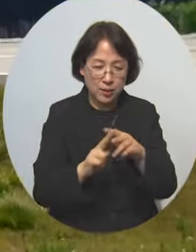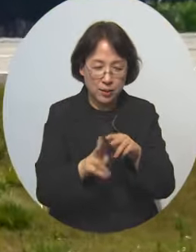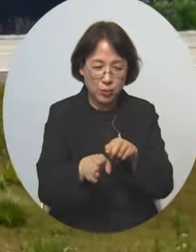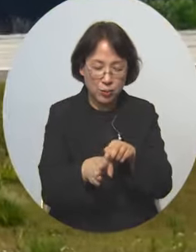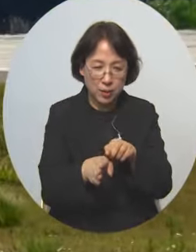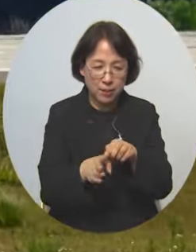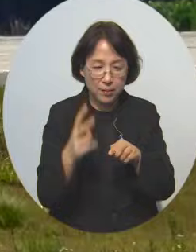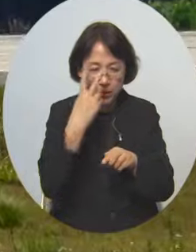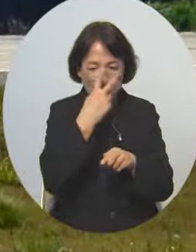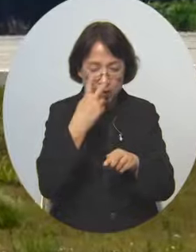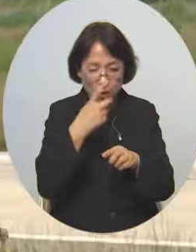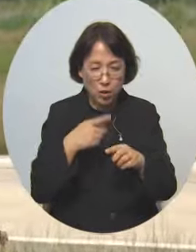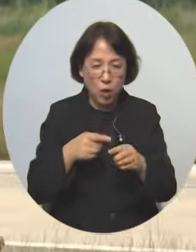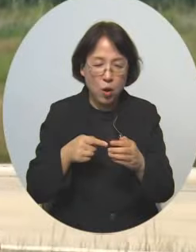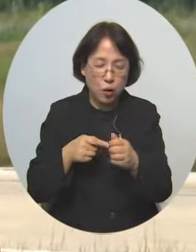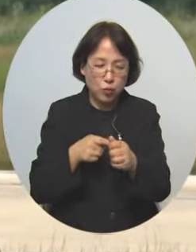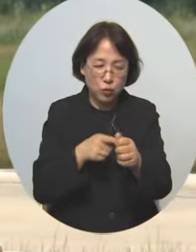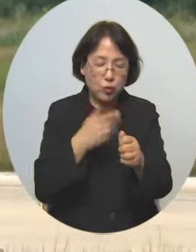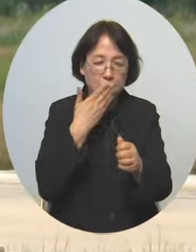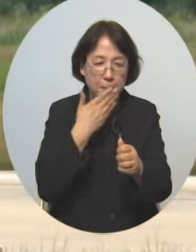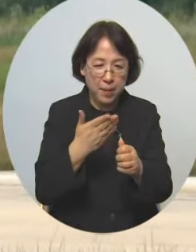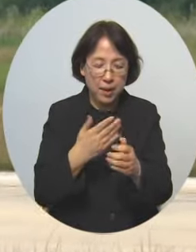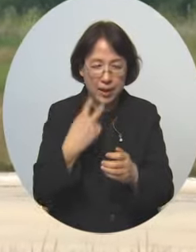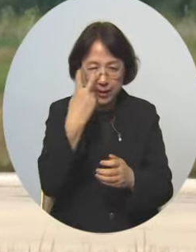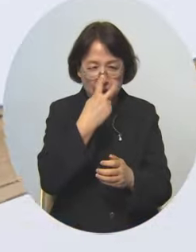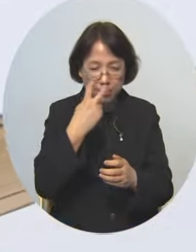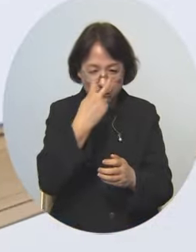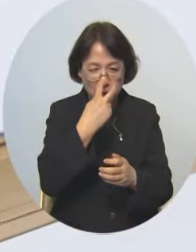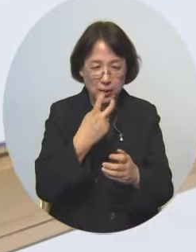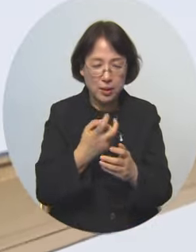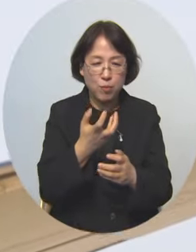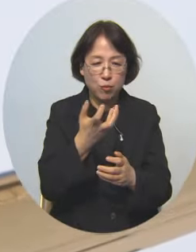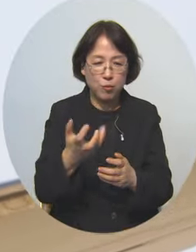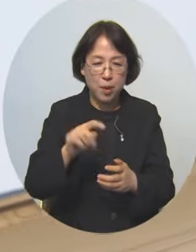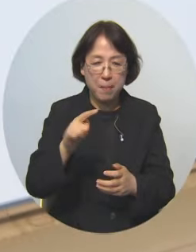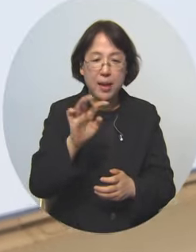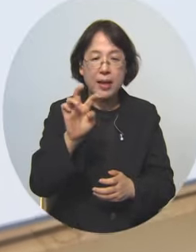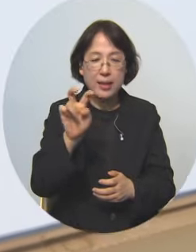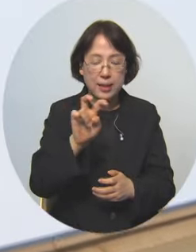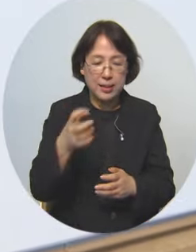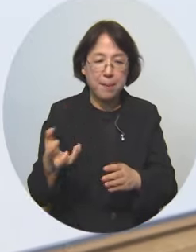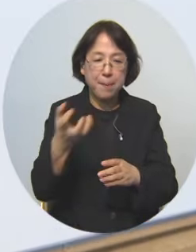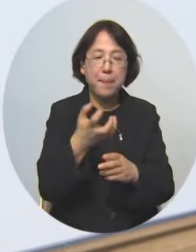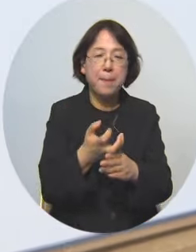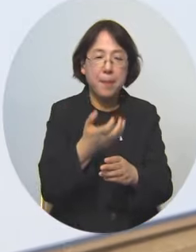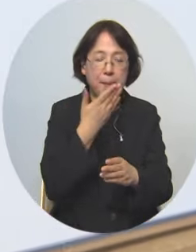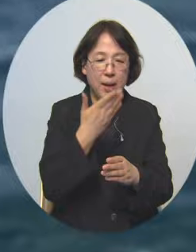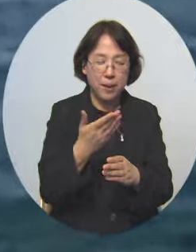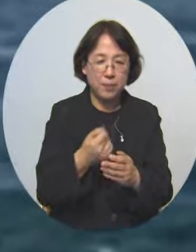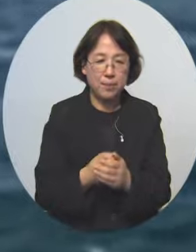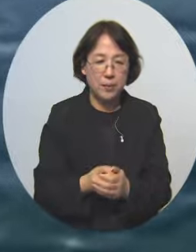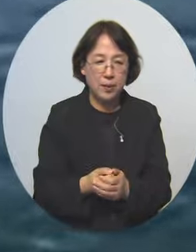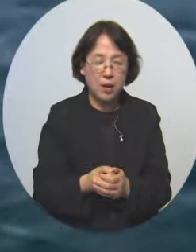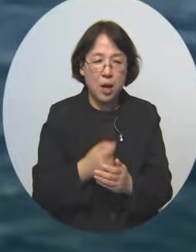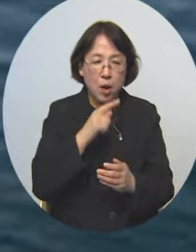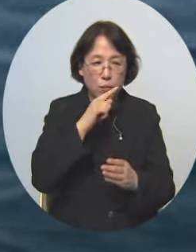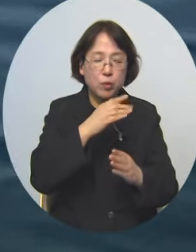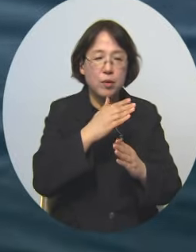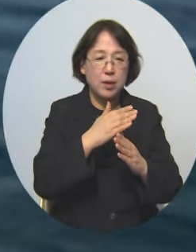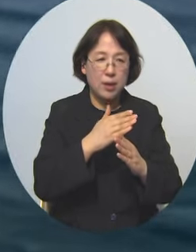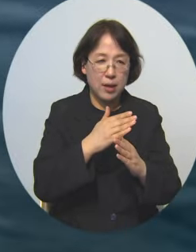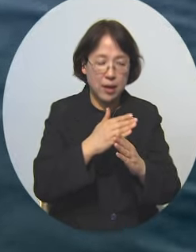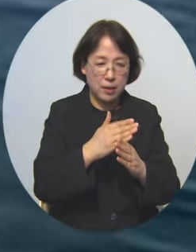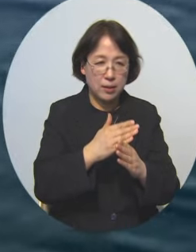탐지하고 식별해 추적할 수 있는 음향 탐지 부표를 120여 발 실을 수 있습니다. 최근 북한